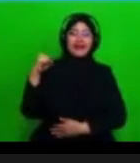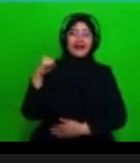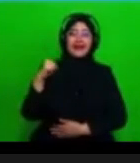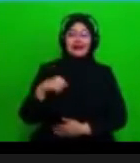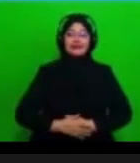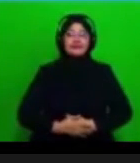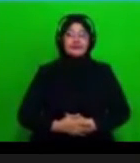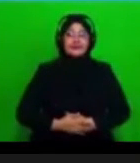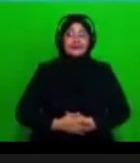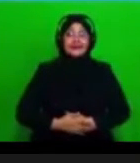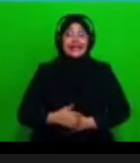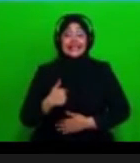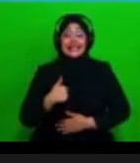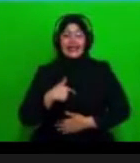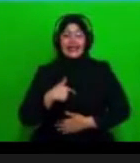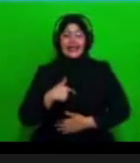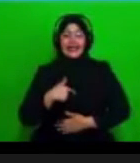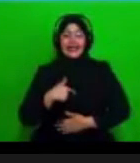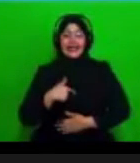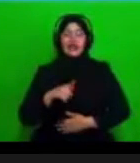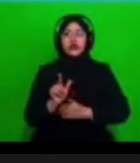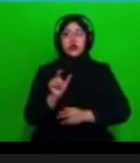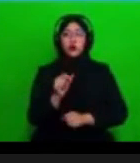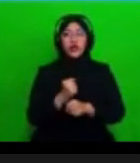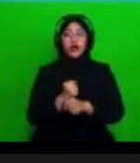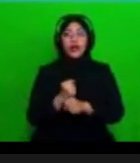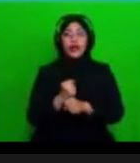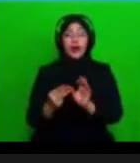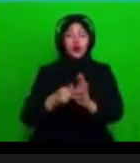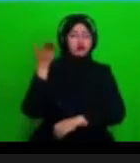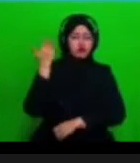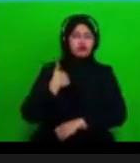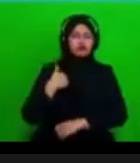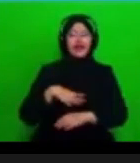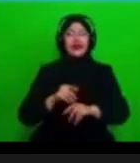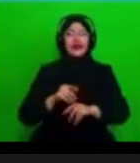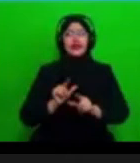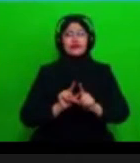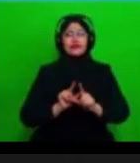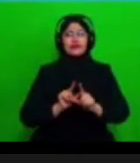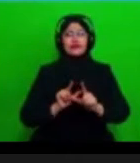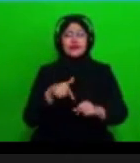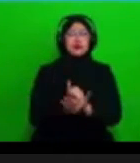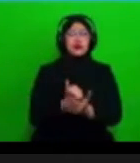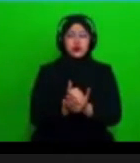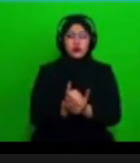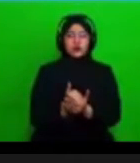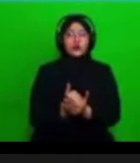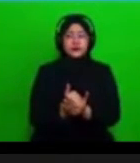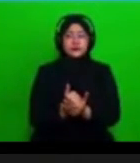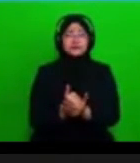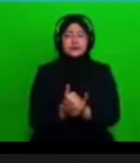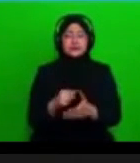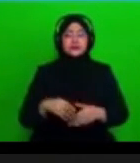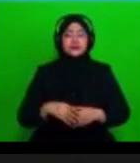Terobosan ini, saya sebagai orang kampus, saya dari UGM dulu, ini sangat sangat